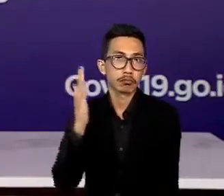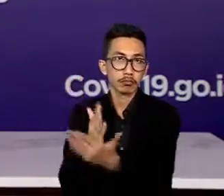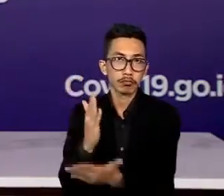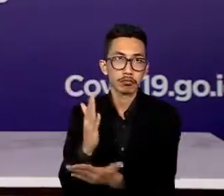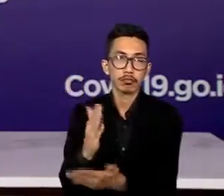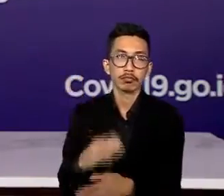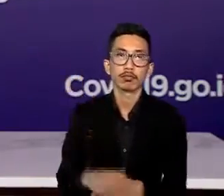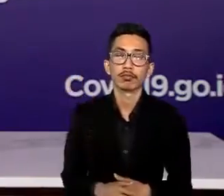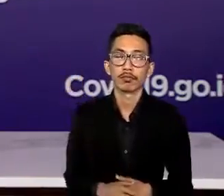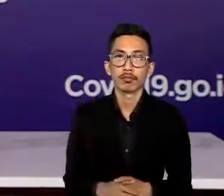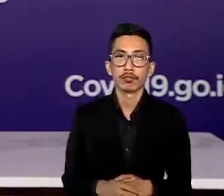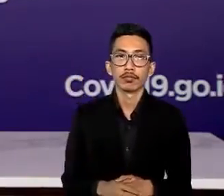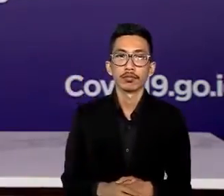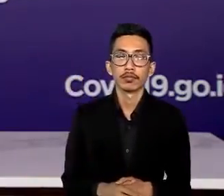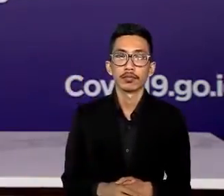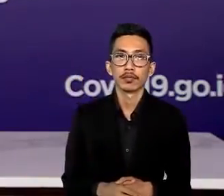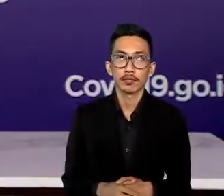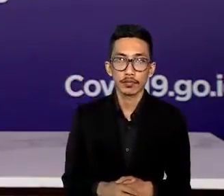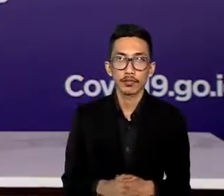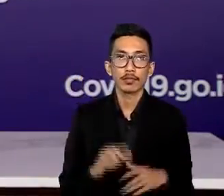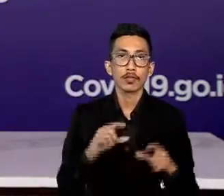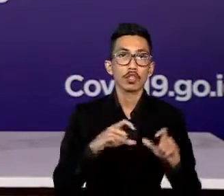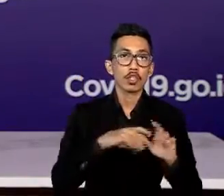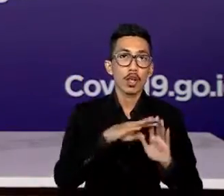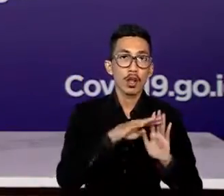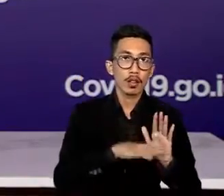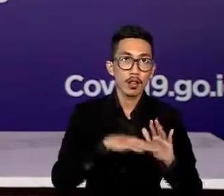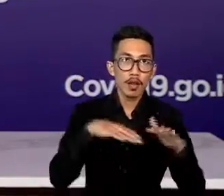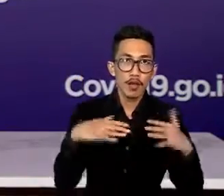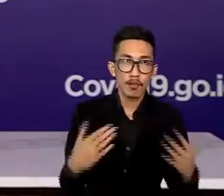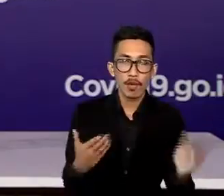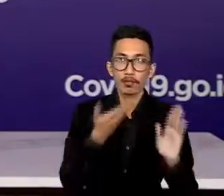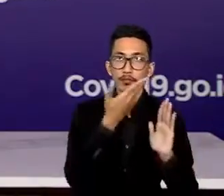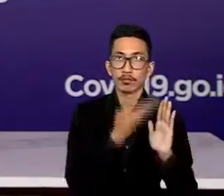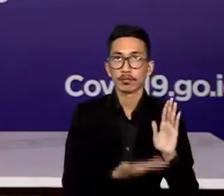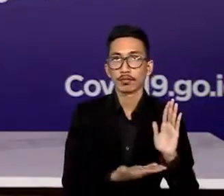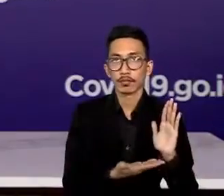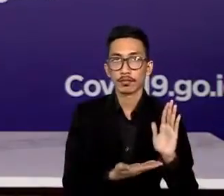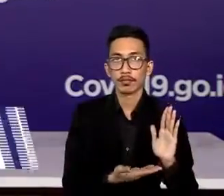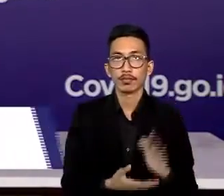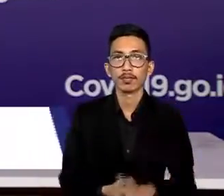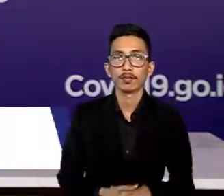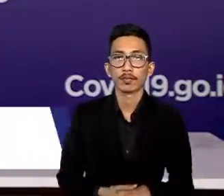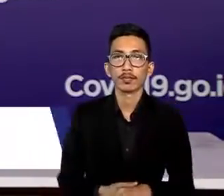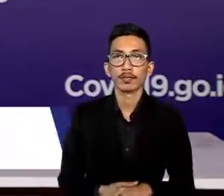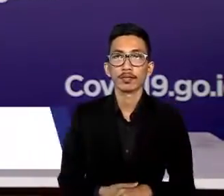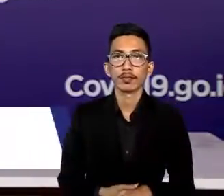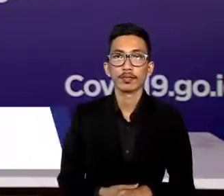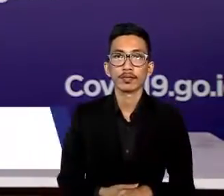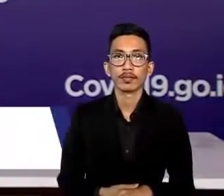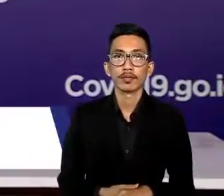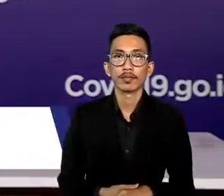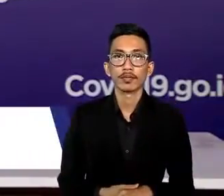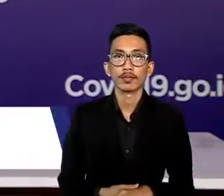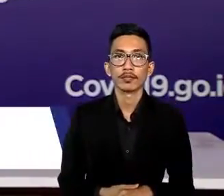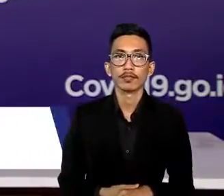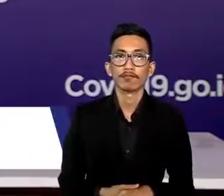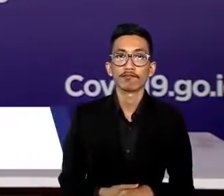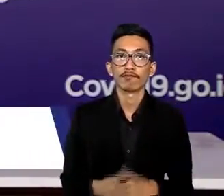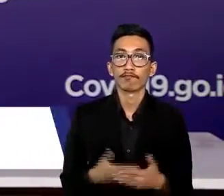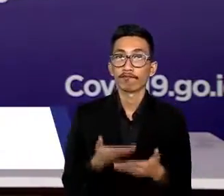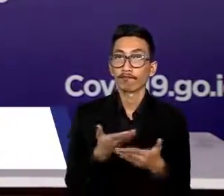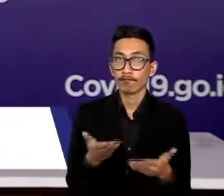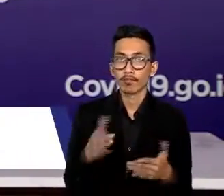berikut adalah persyaratan yang harus dipenuhi untuk pelaku perjalanan bagi pengguna moda